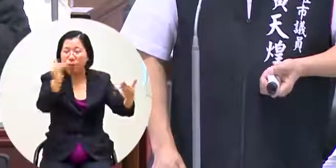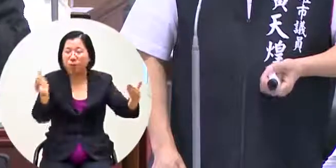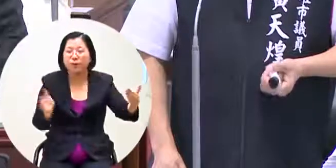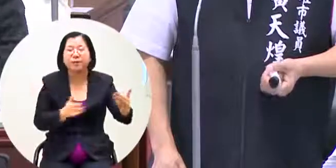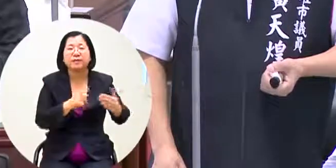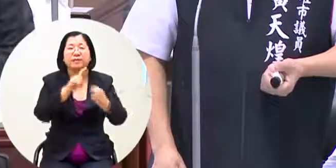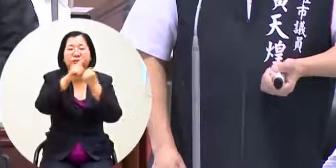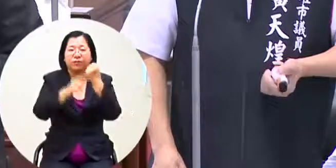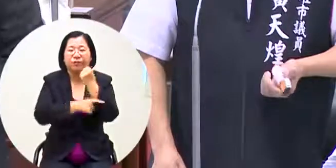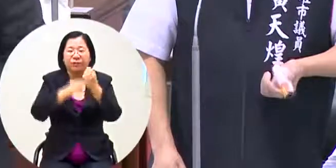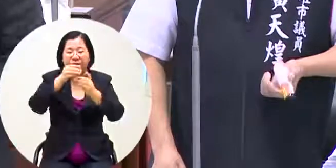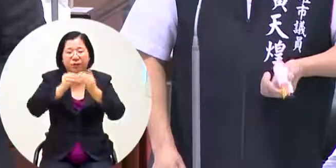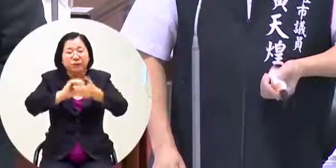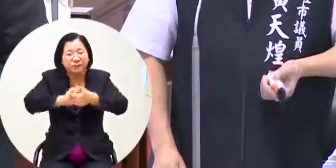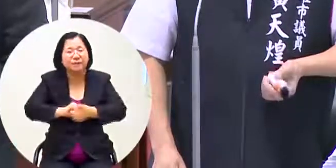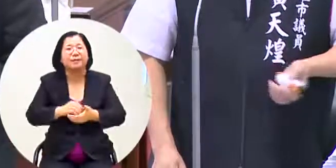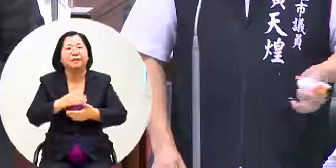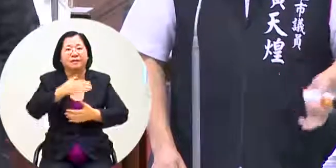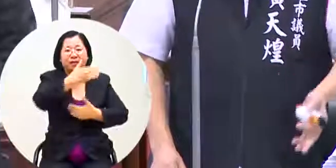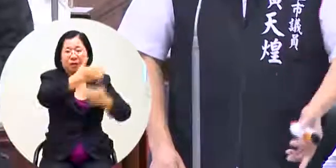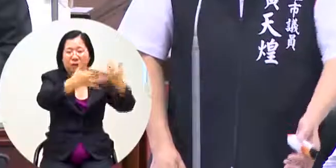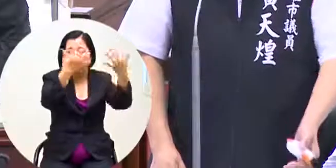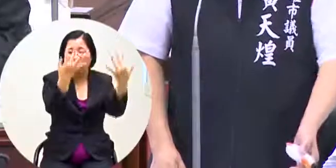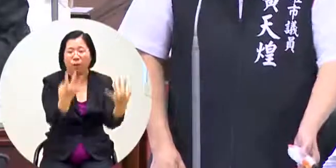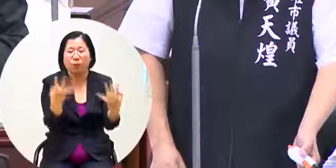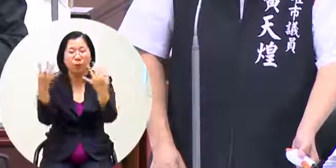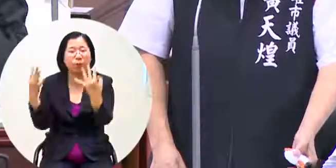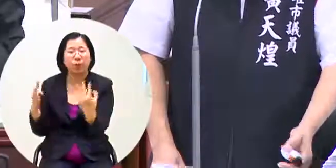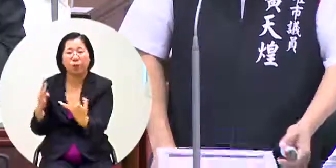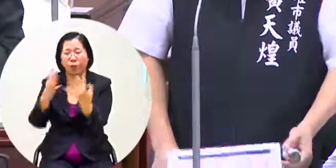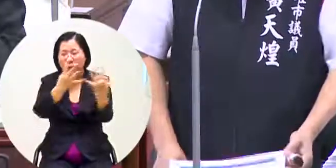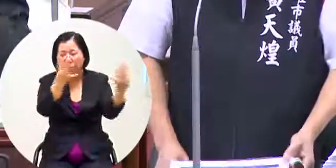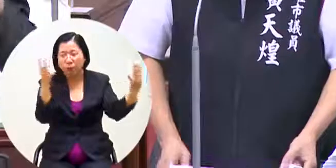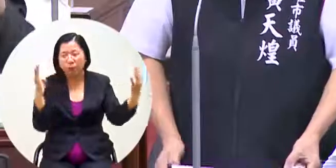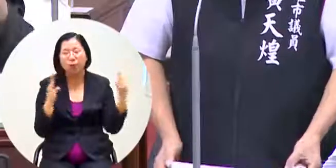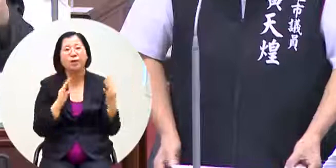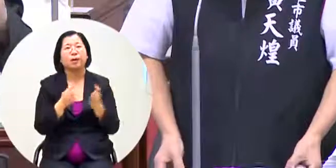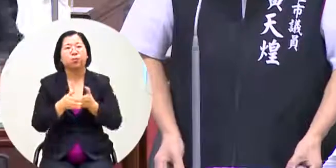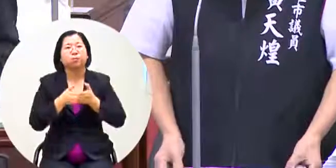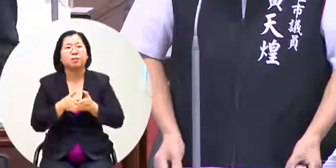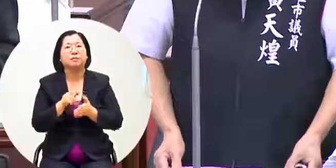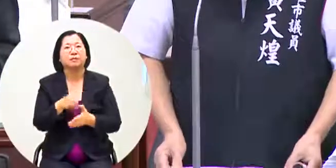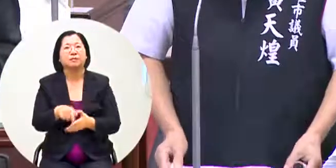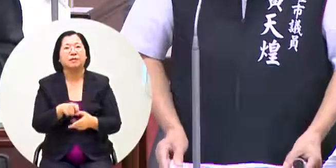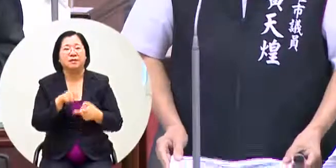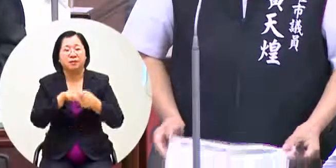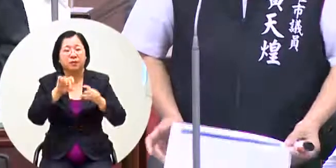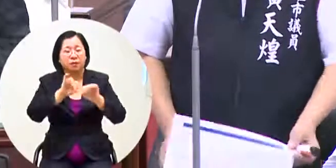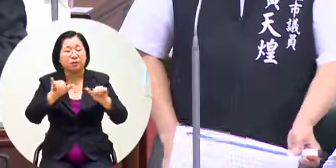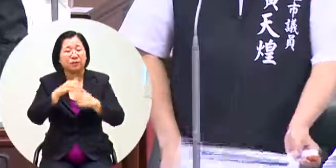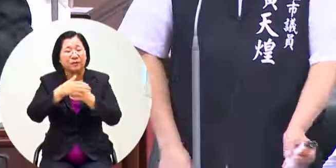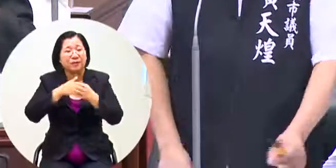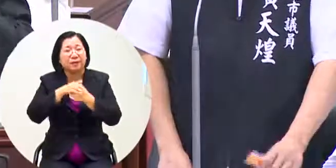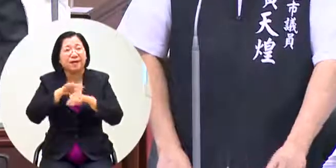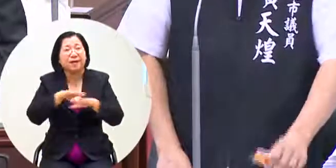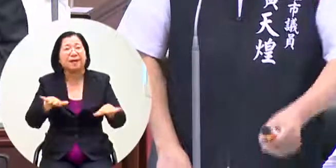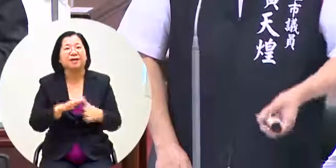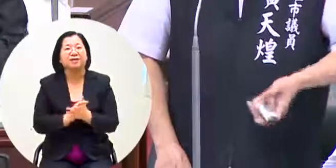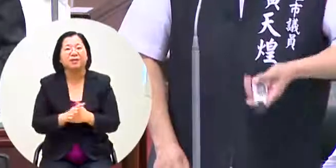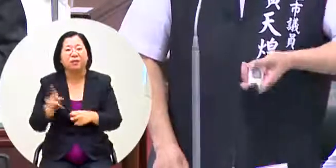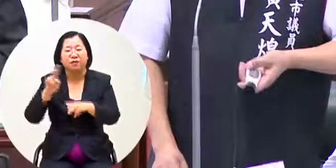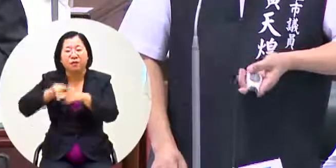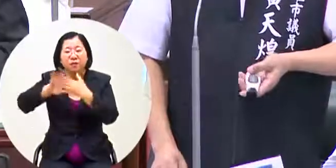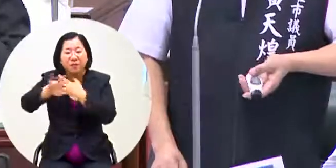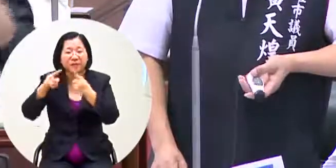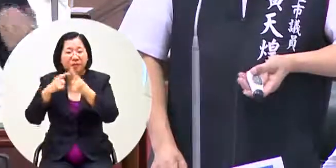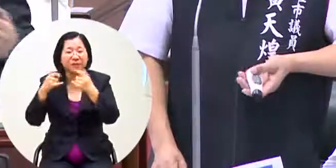来，因为这个是整个工地安全管理的问题。就是说，所以说，其实我们没有去封别人的路，我们是就我们基地